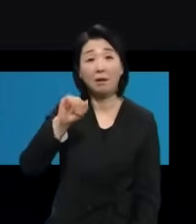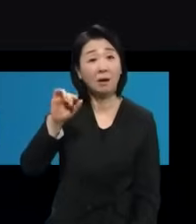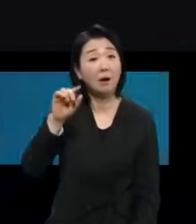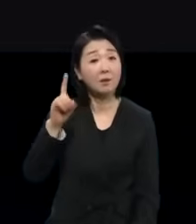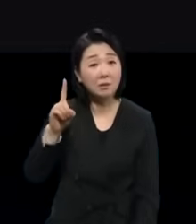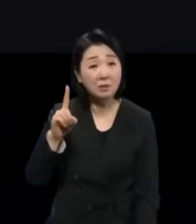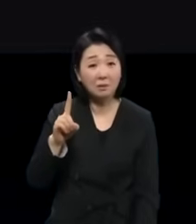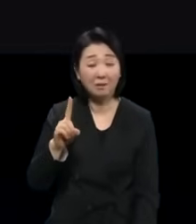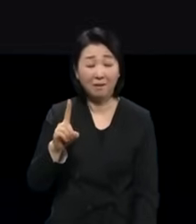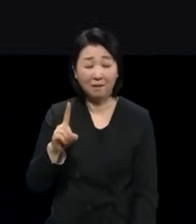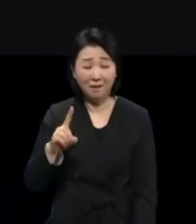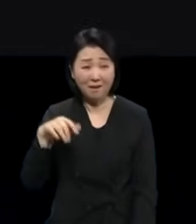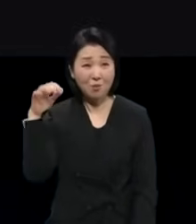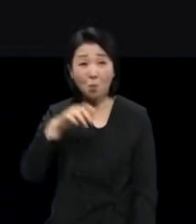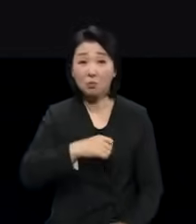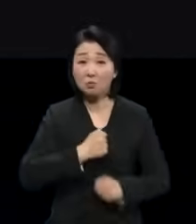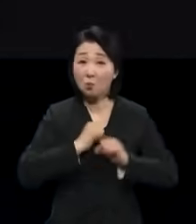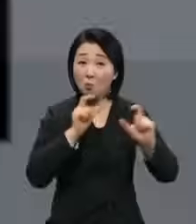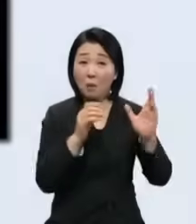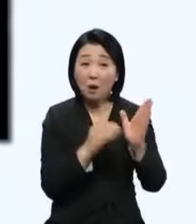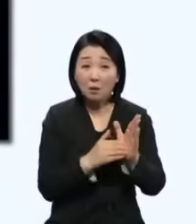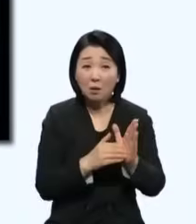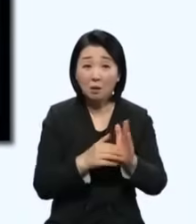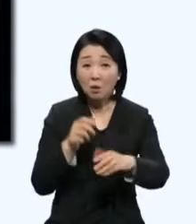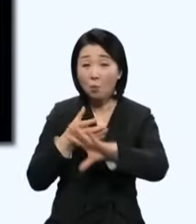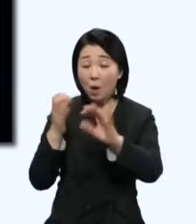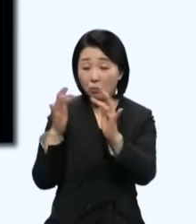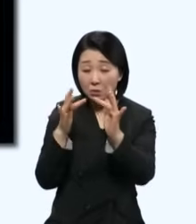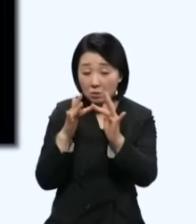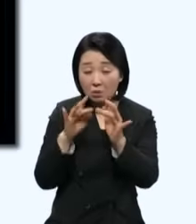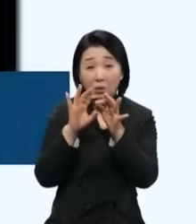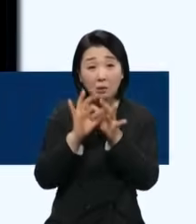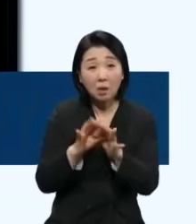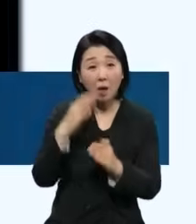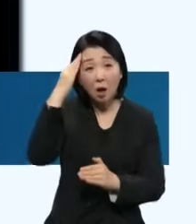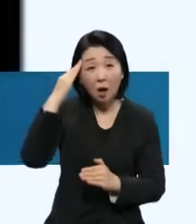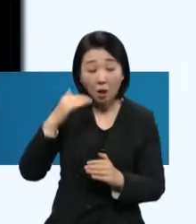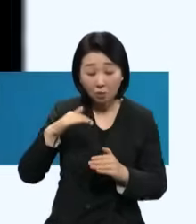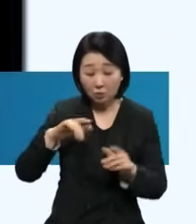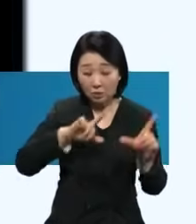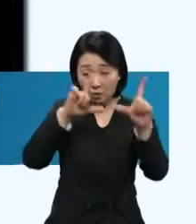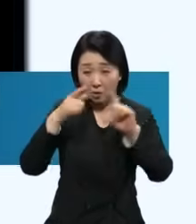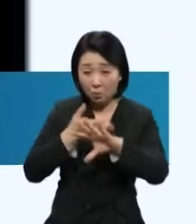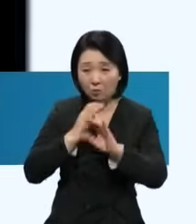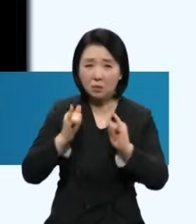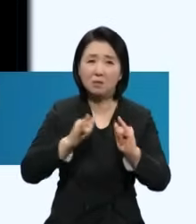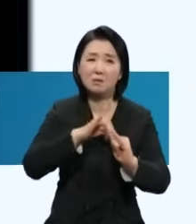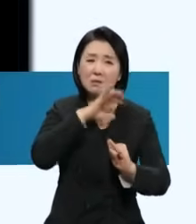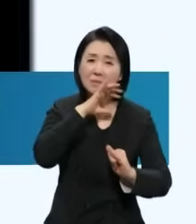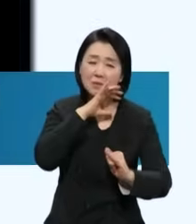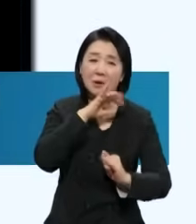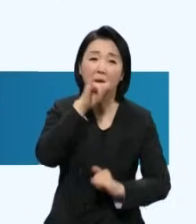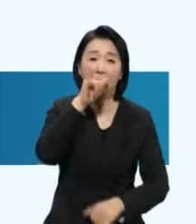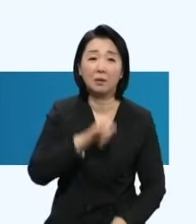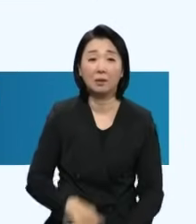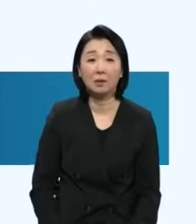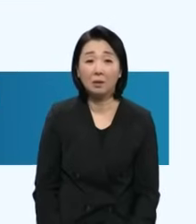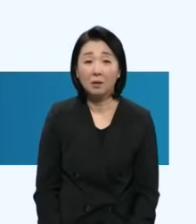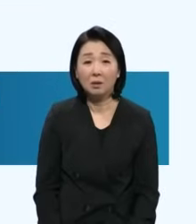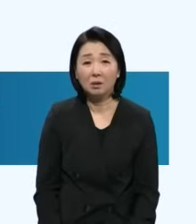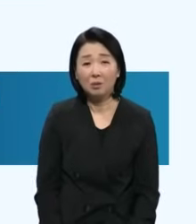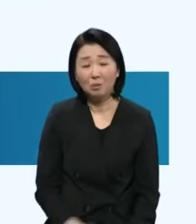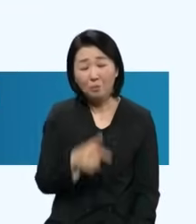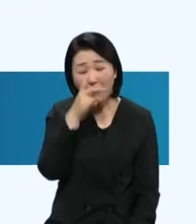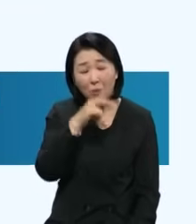번역이었다 뜻입니다 외국 온라인 커뮤니티에선 한국에 사는 외국인들을 중심으로 불만이 터져나왔습니다 어떤